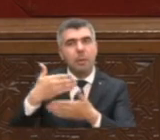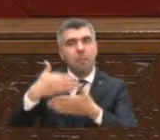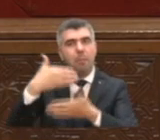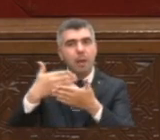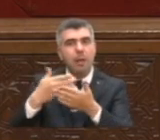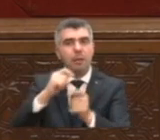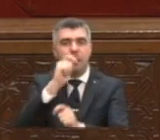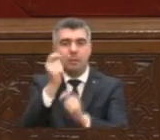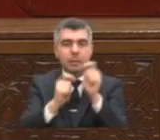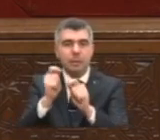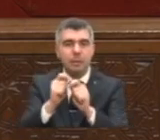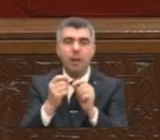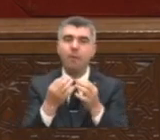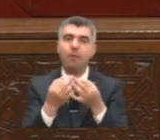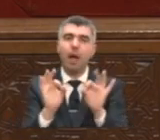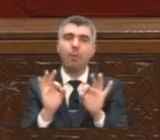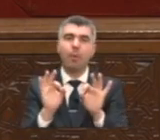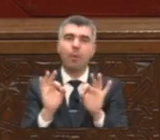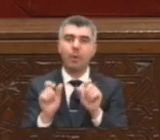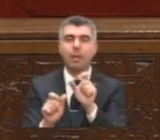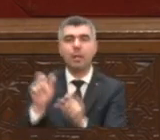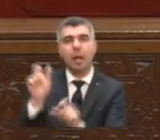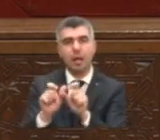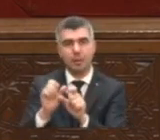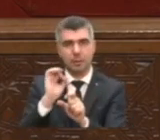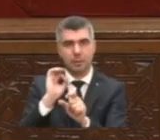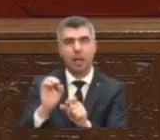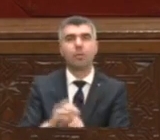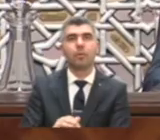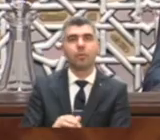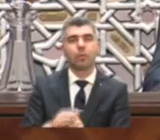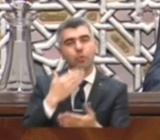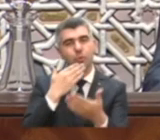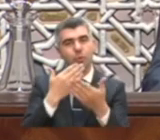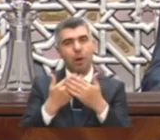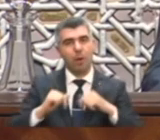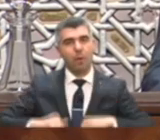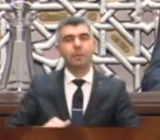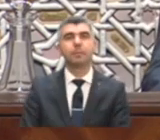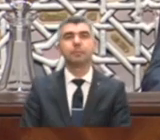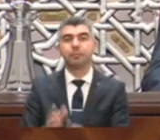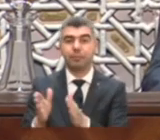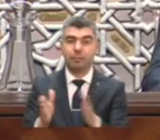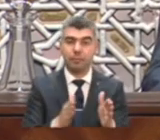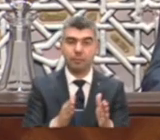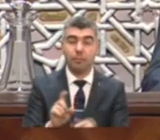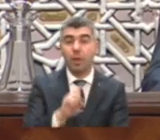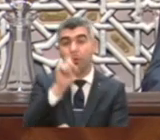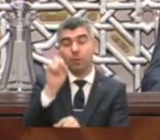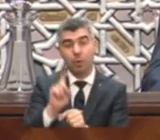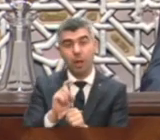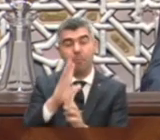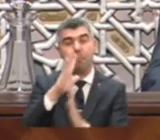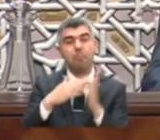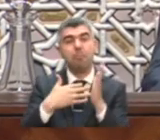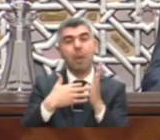تتعطي تصاميم بالمجان للمواطنين، وهذا الشيء الناس ما عارفينوش. شكرا السيده الوزيره. سؤال موالي عن برنامج